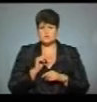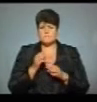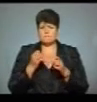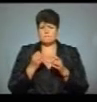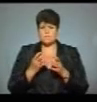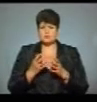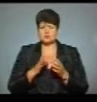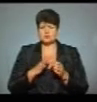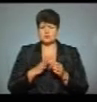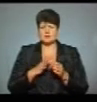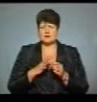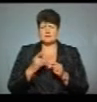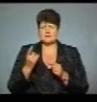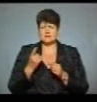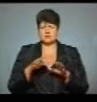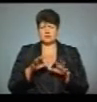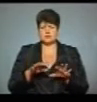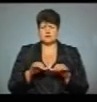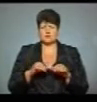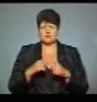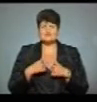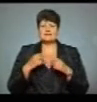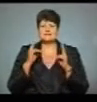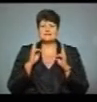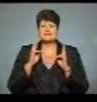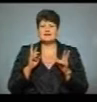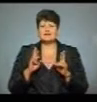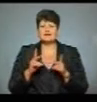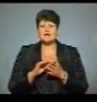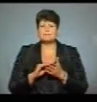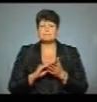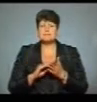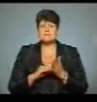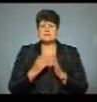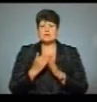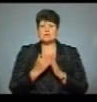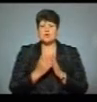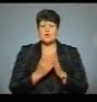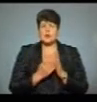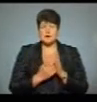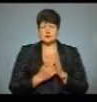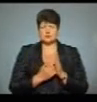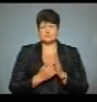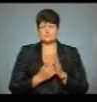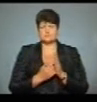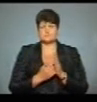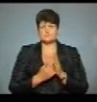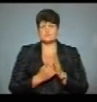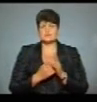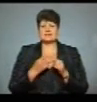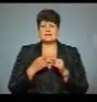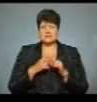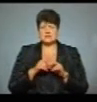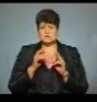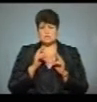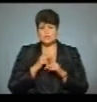просто була перший раз в комісії, десь не знала, як писати порядок, скажімо так, чисто технічна